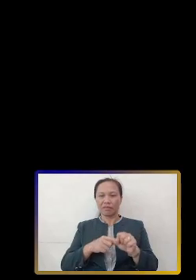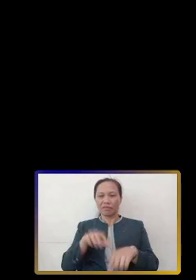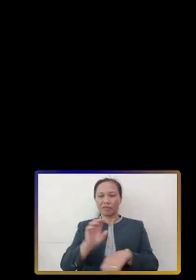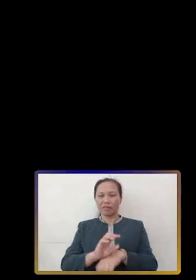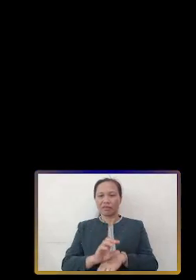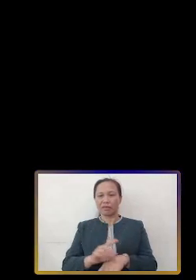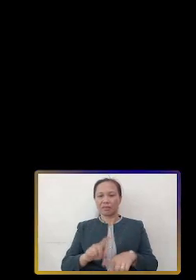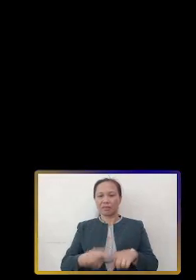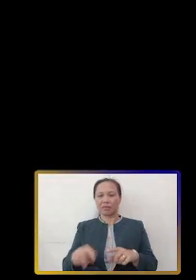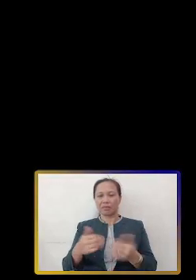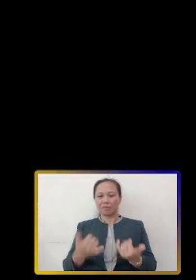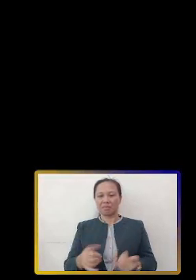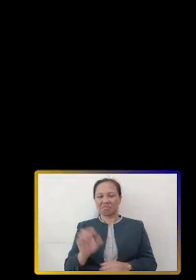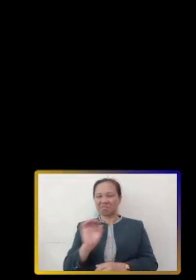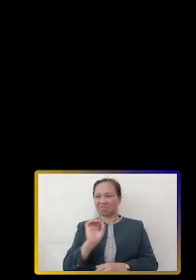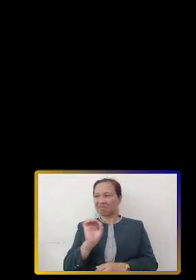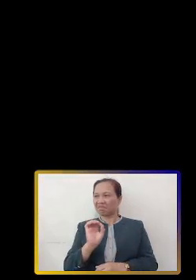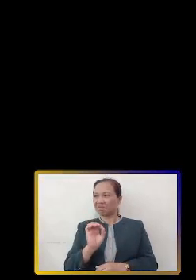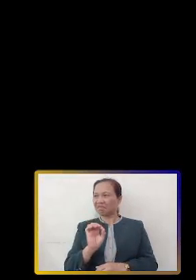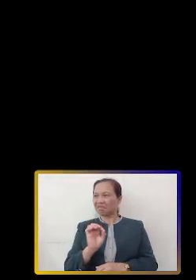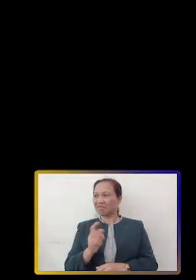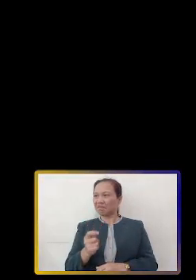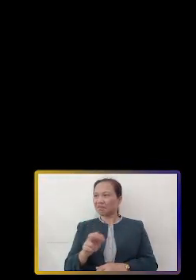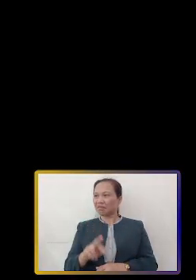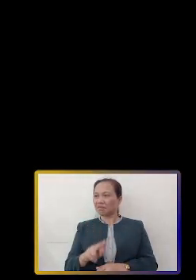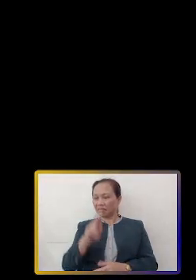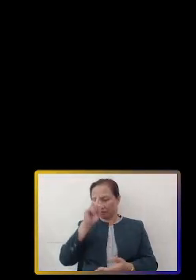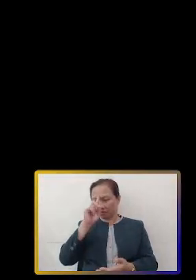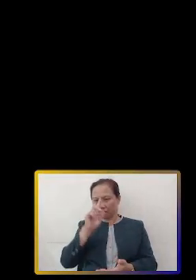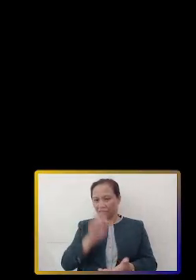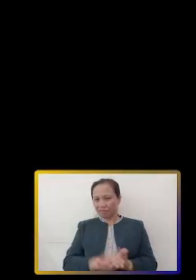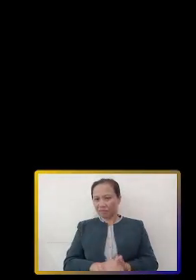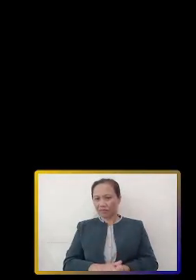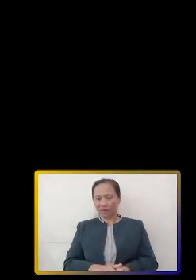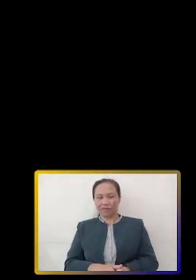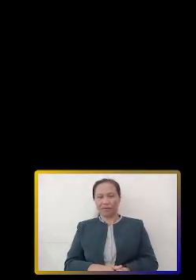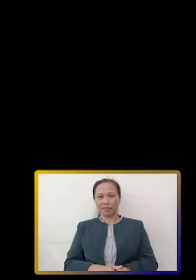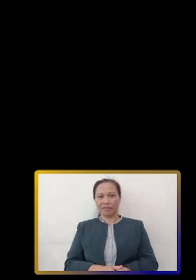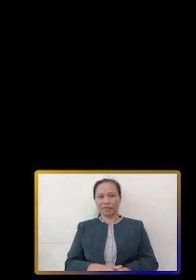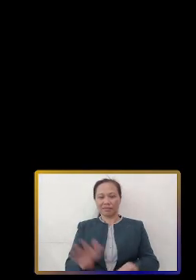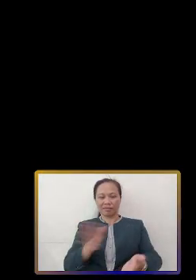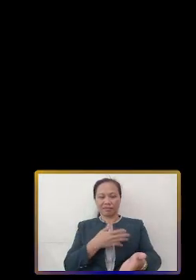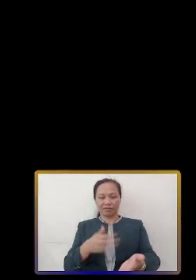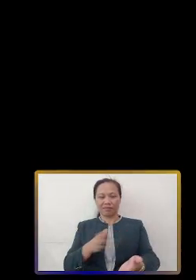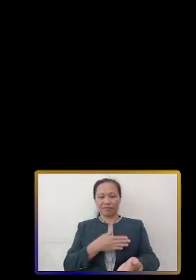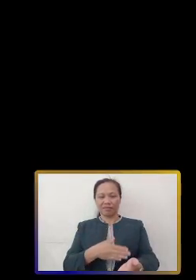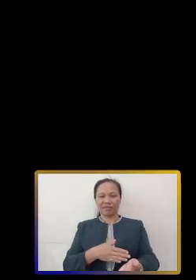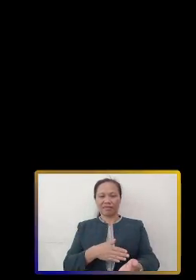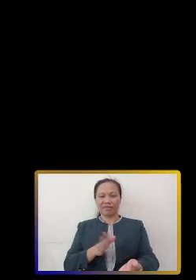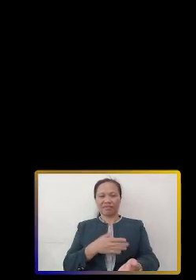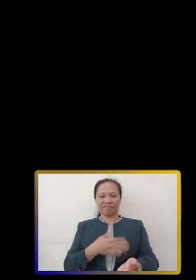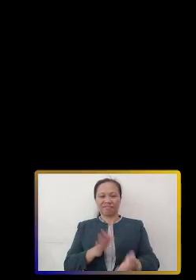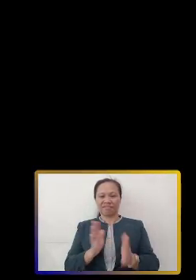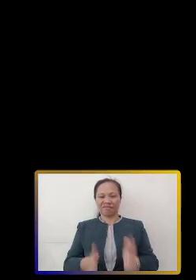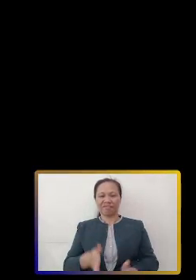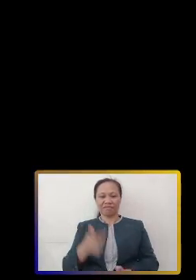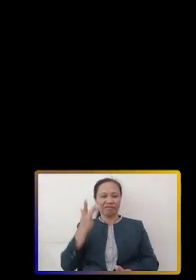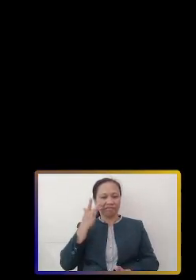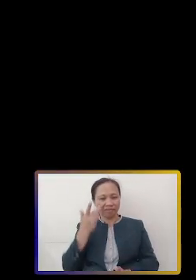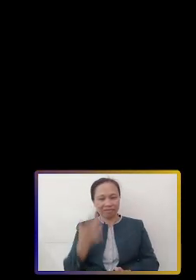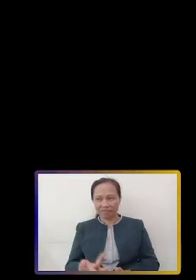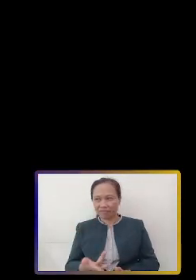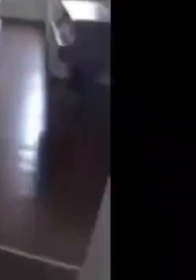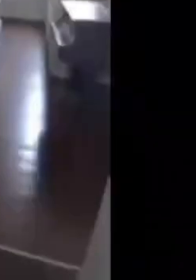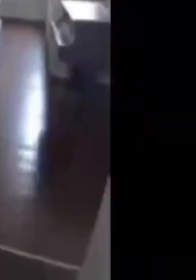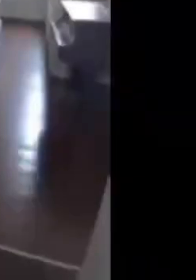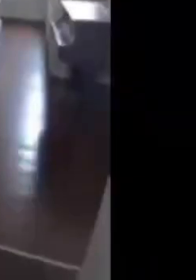ngayon? Naniniwala na sila, yung mga singers nila, baklito, you know, naniniwala, pati yung mga pastor,